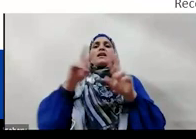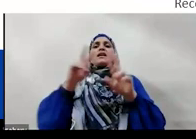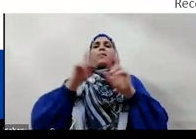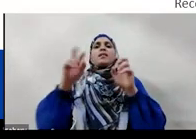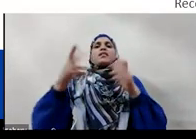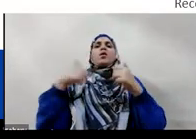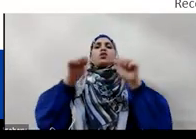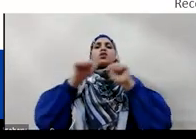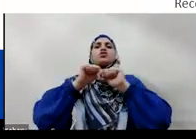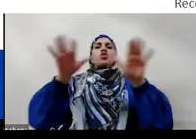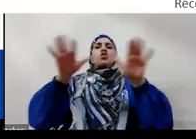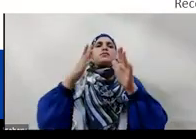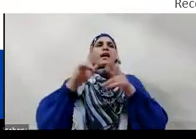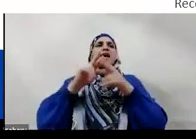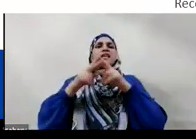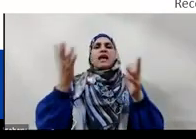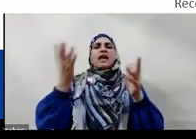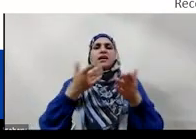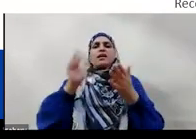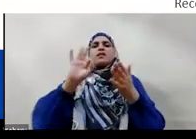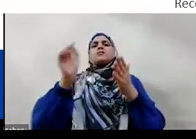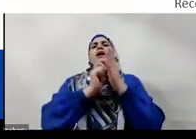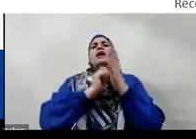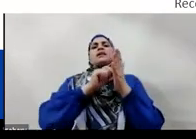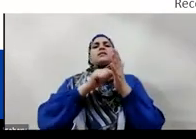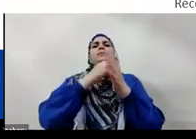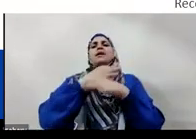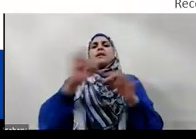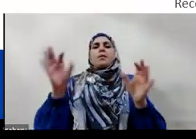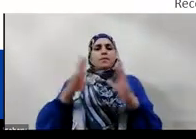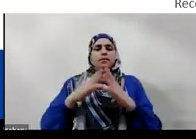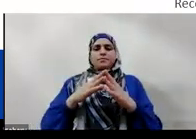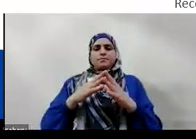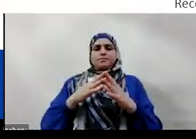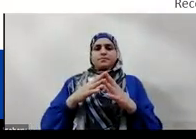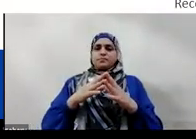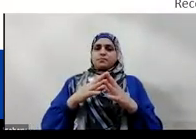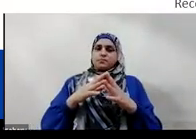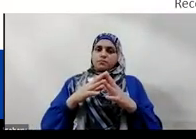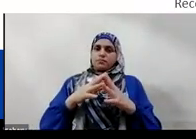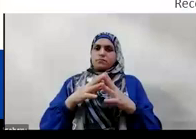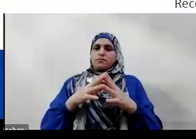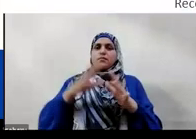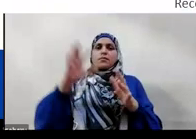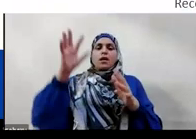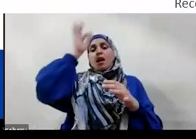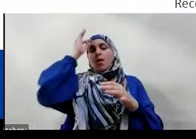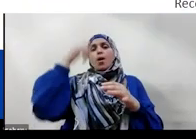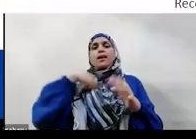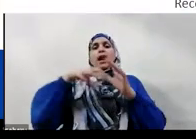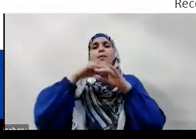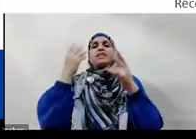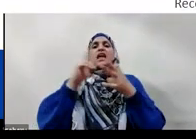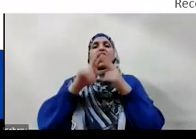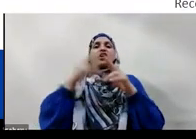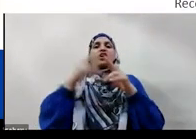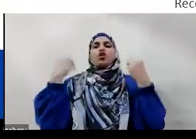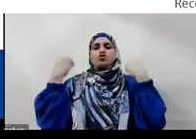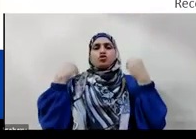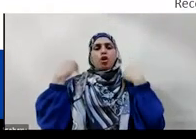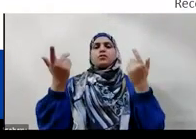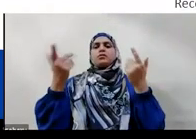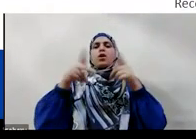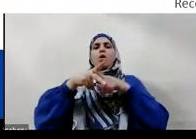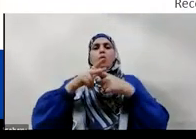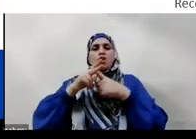حاجة بتكتبوا اسم البابليكيشنز اللي انتوا عملتوها، لو حضرتوا أي عملتوا أي activities، عملتوا workshops seminars